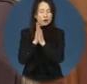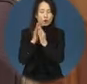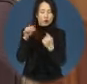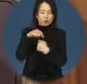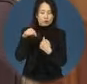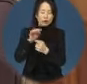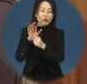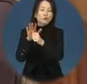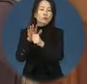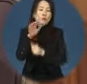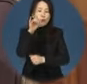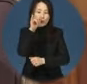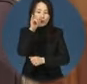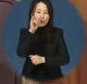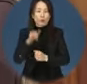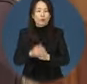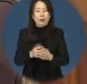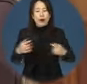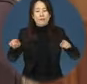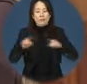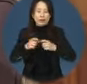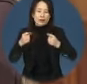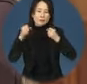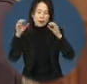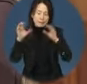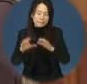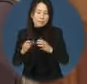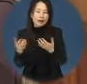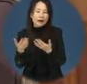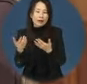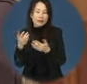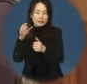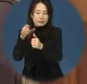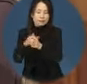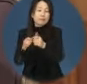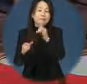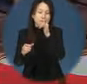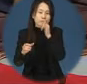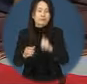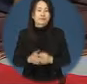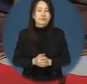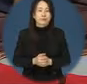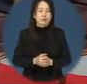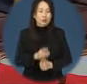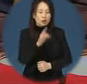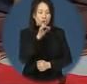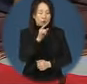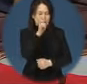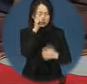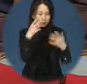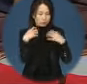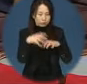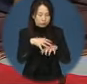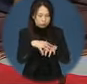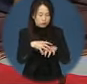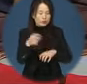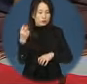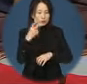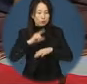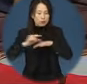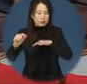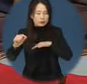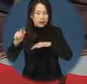지원도 하고 그렇죠 함께 이렇게 더불어서 협력하면서 않은 일을 해 남부 하고 있습니까 중앙 정부 조직 뿐 아니라